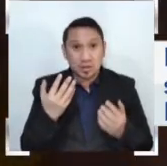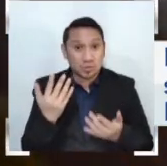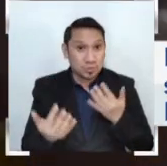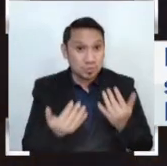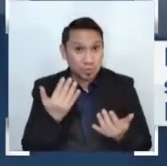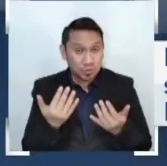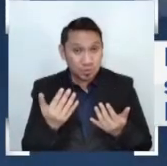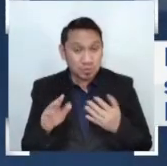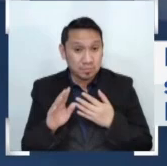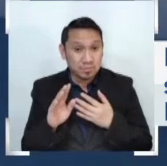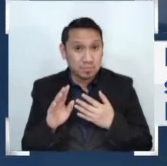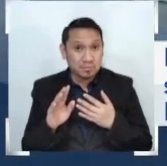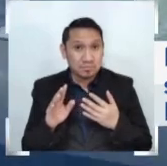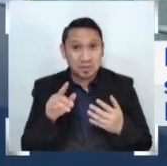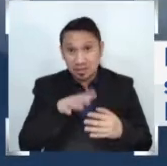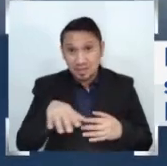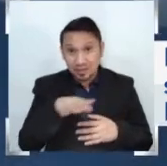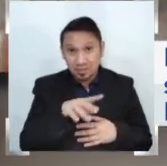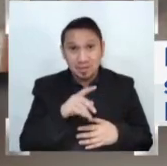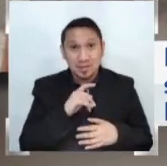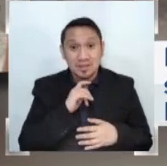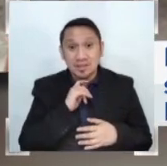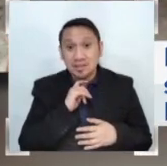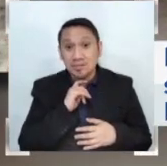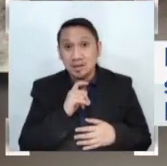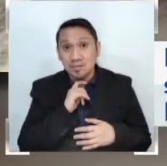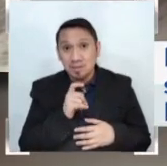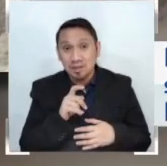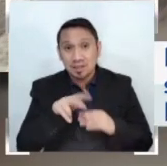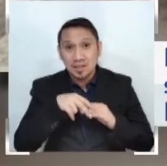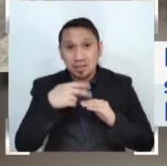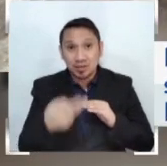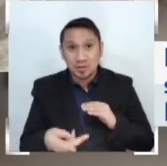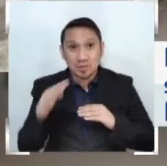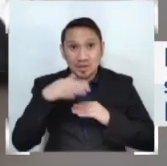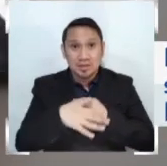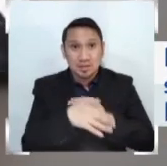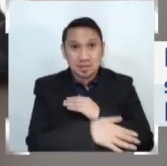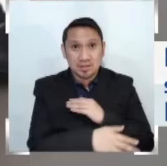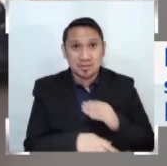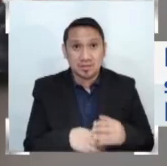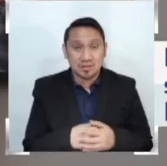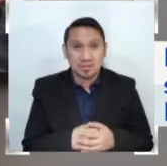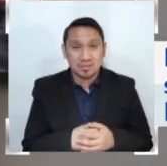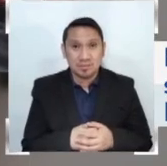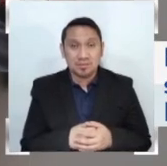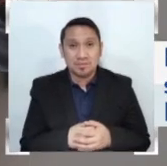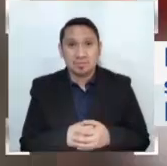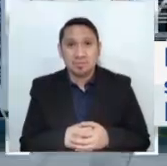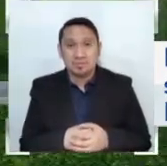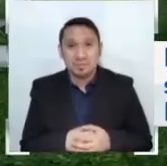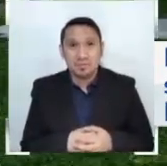ng atmosphere, ang mga parting nakuha sa Mindoro ay bumagsak sa karagatan habang paakyat pa lang ang rocket sa kalawakan o